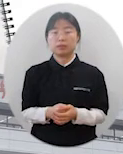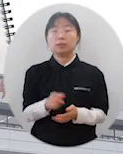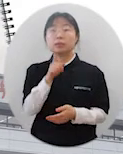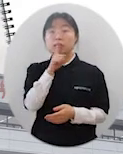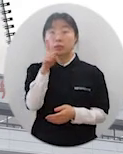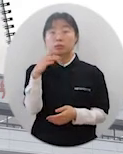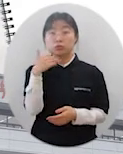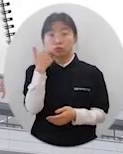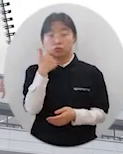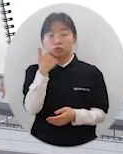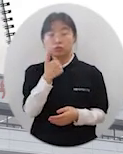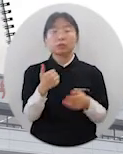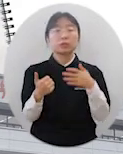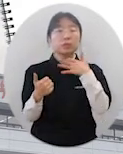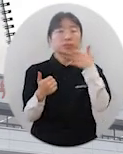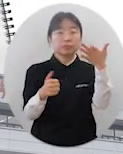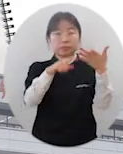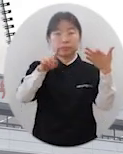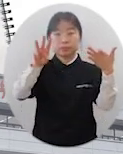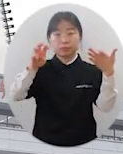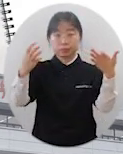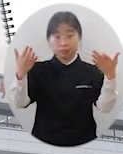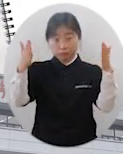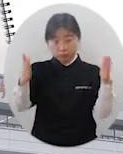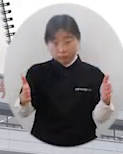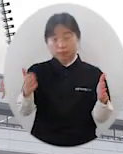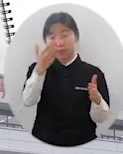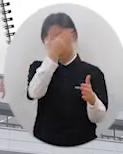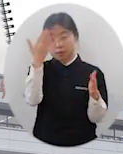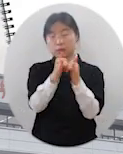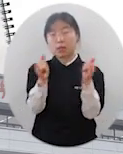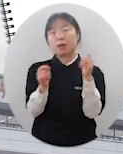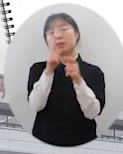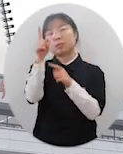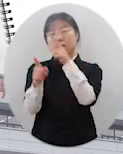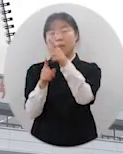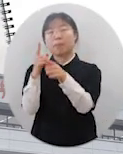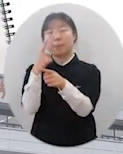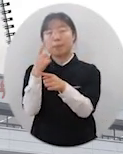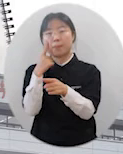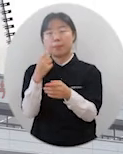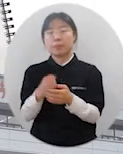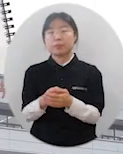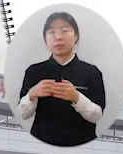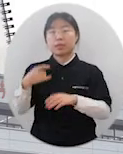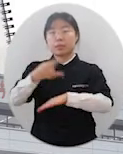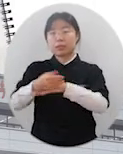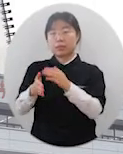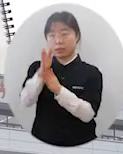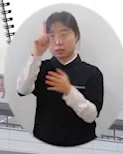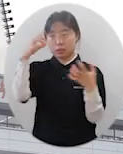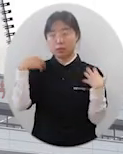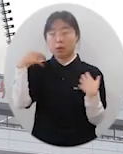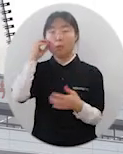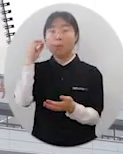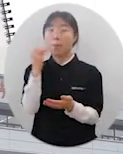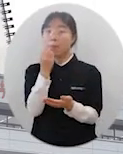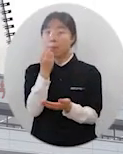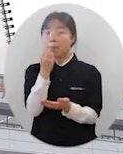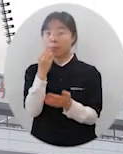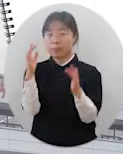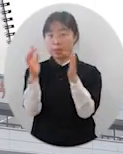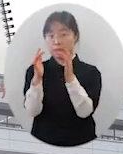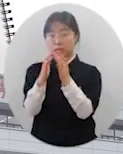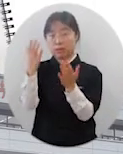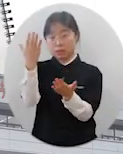특강 신청은 만 19세부터 39세 이하의 청년 모두 가능하며 의왕시 홈페이지 고시공고를 통해 참가